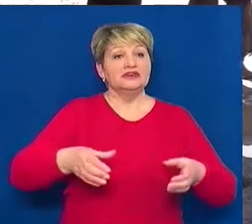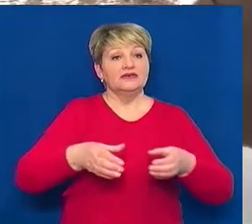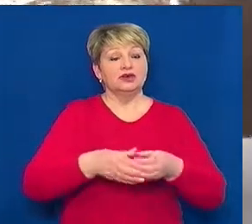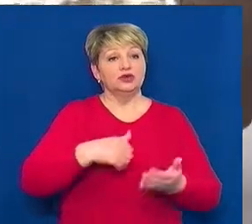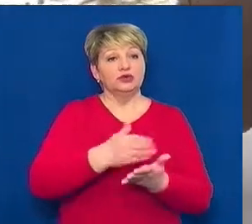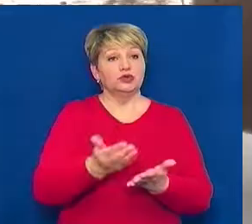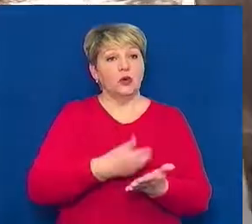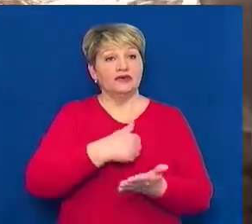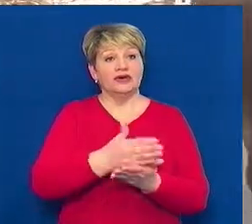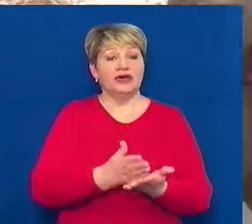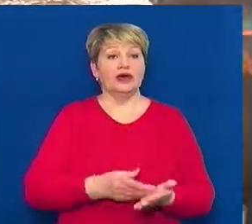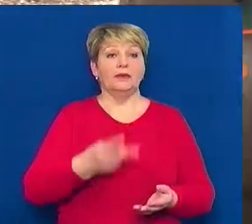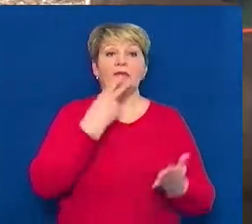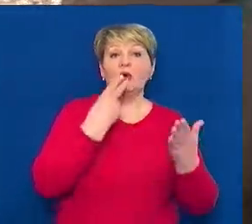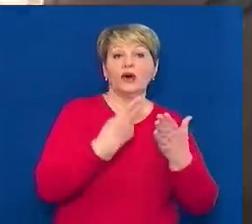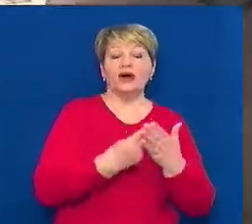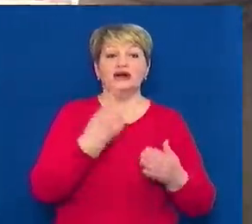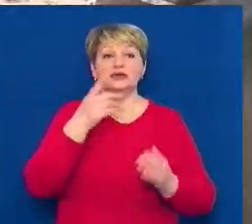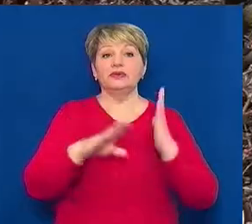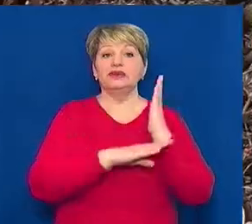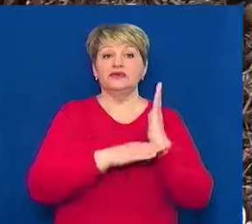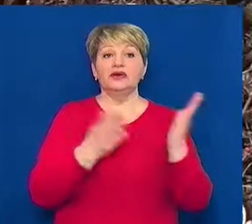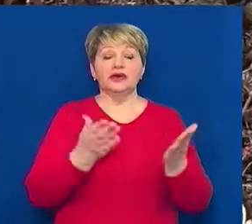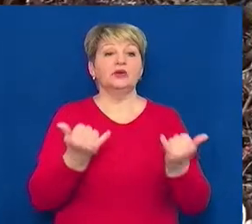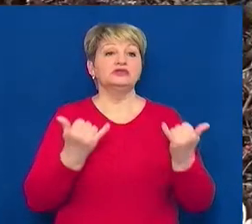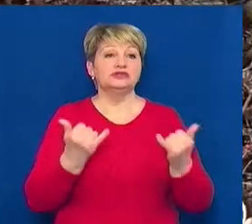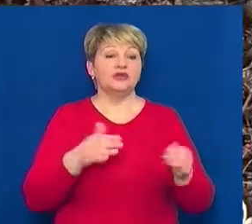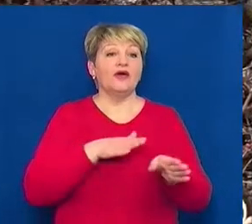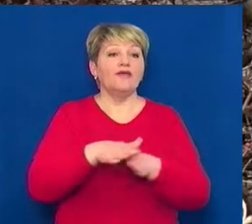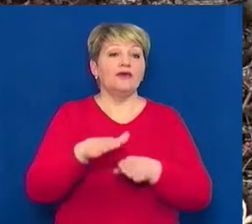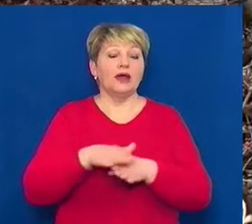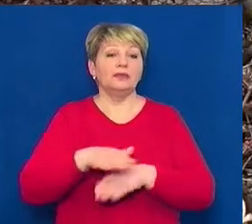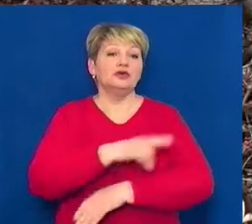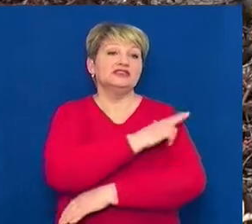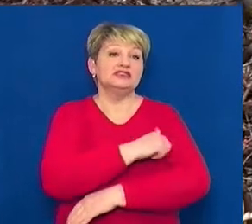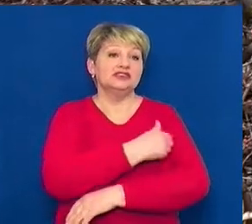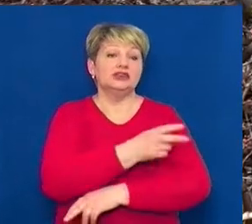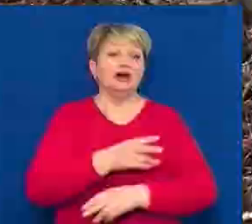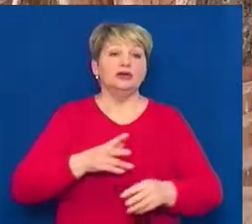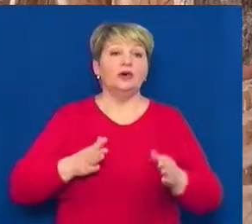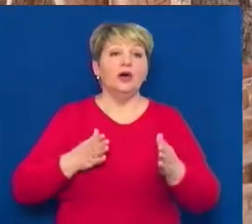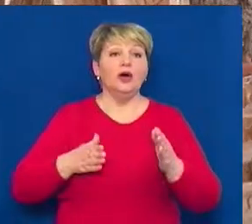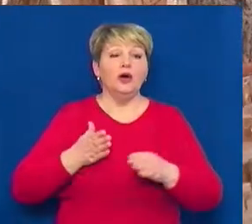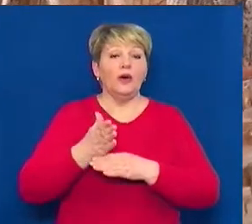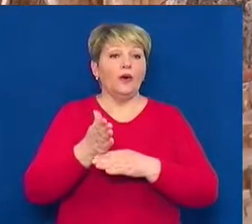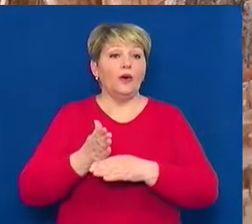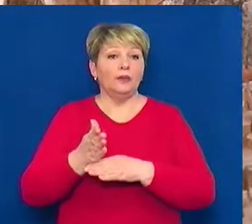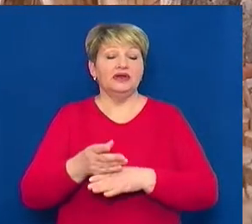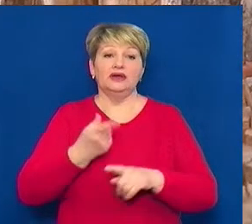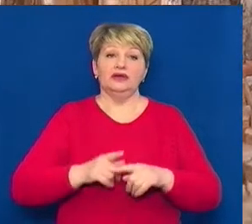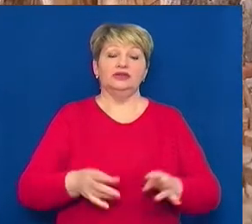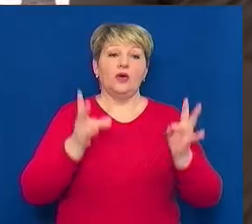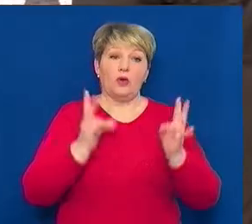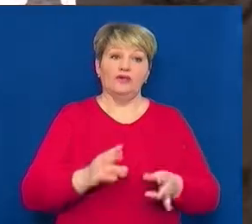«Нова якість» Геннадій Домот показує одне із дерев, якому сьогодні здійснять санітарну обрізку гілок. Воно, каже, перебуває в аварійному